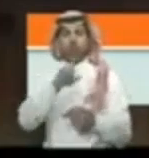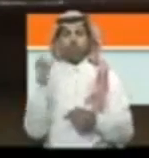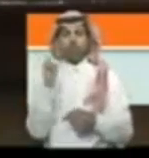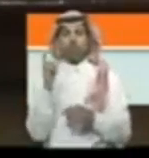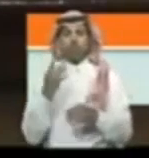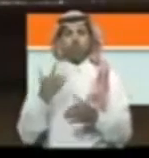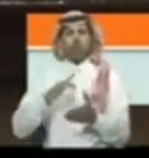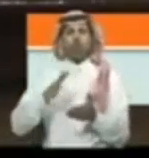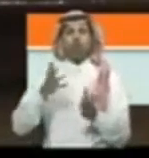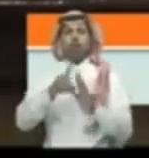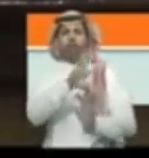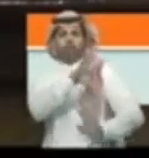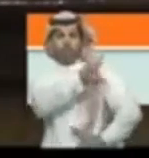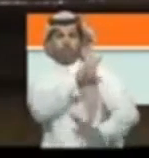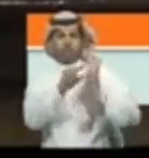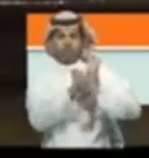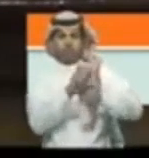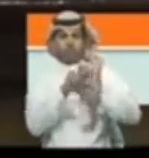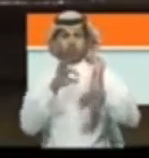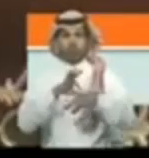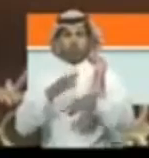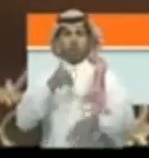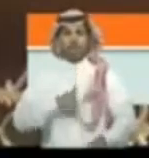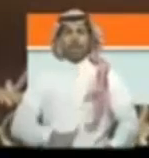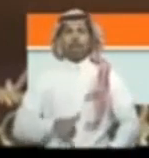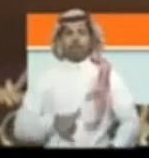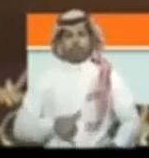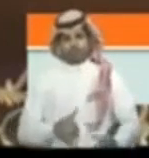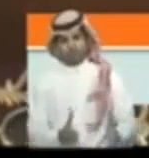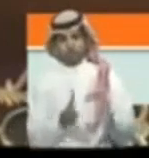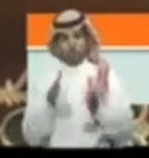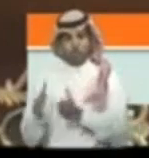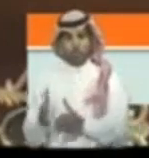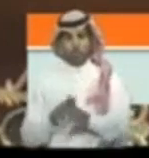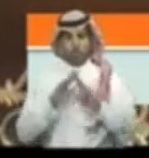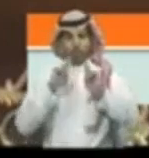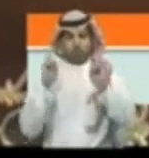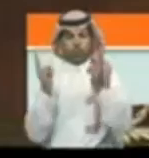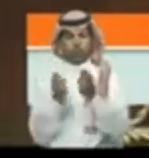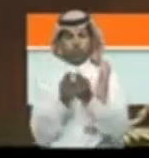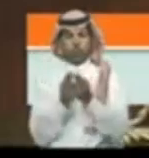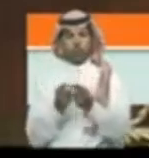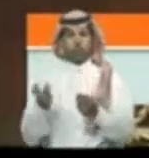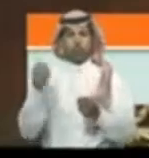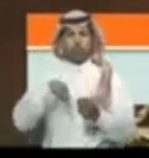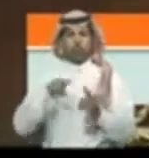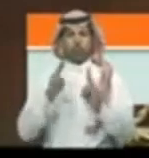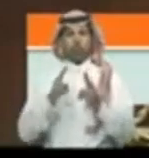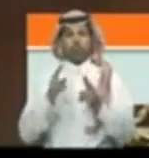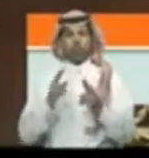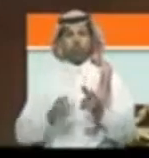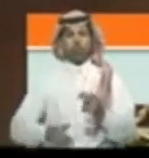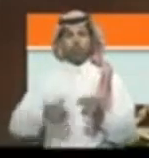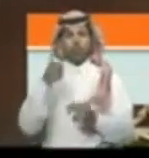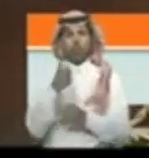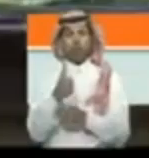وعلى رأسها القضية الفلسطينية ونصرة الشعب اليمني. وأكد المؤتمر ضمن توصياته على أهمية